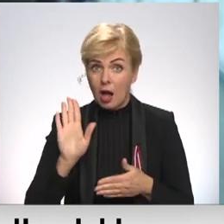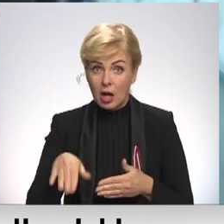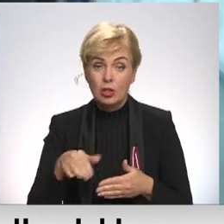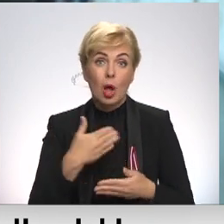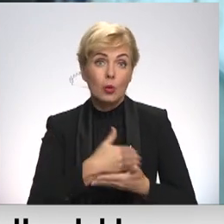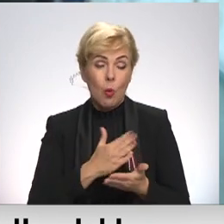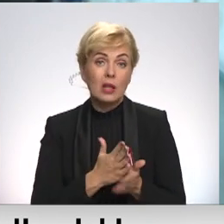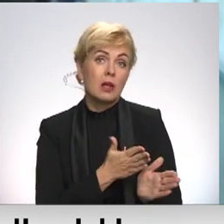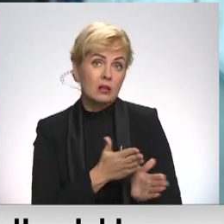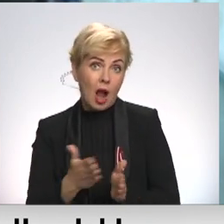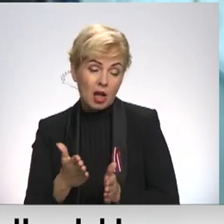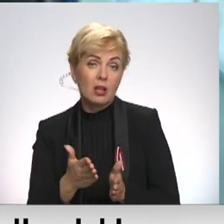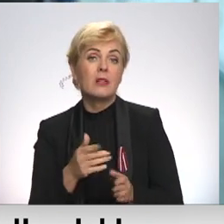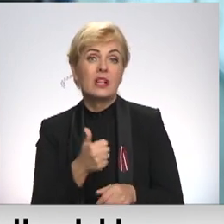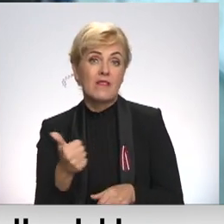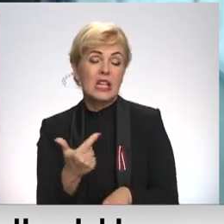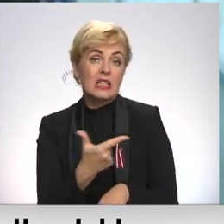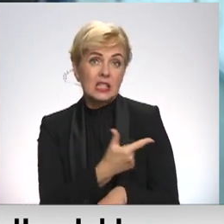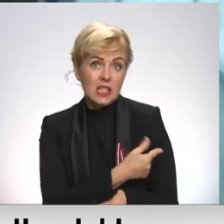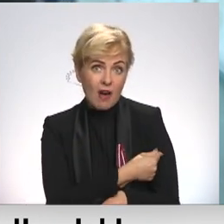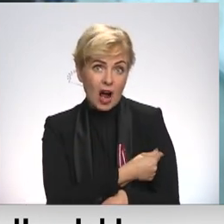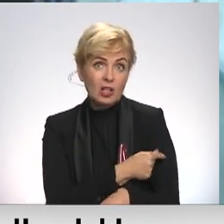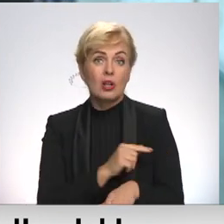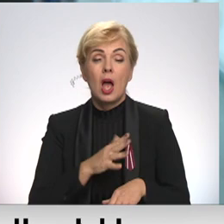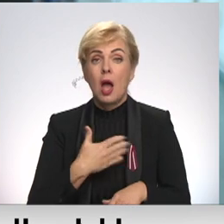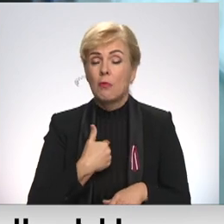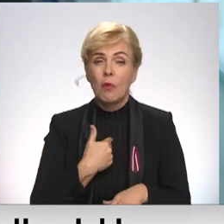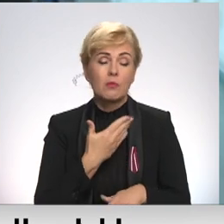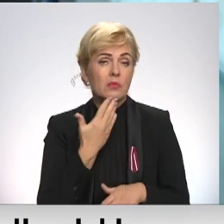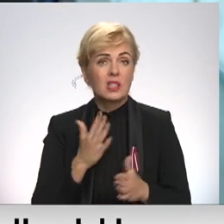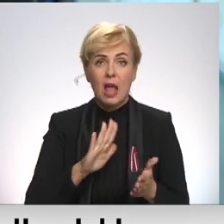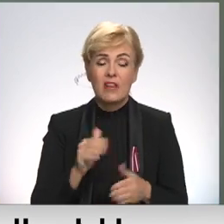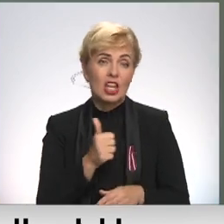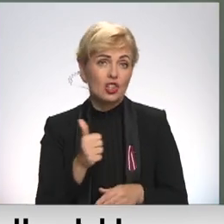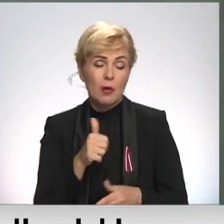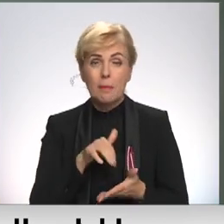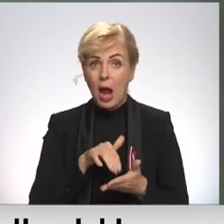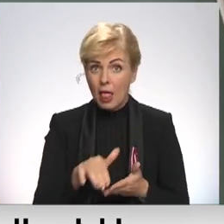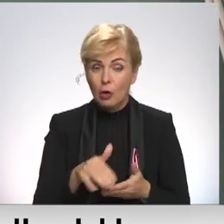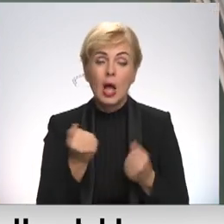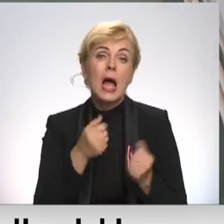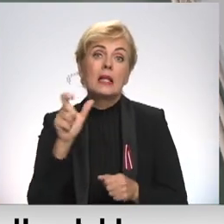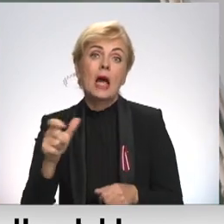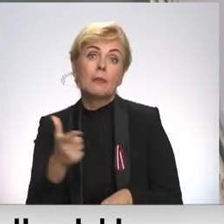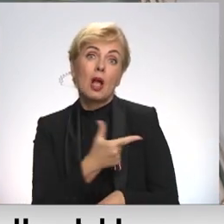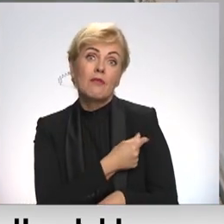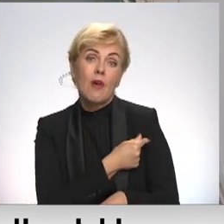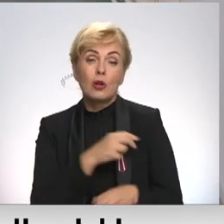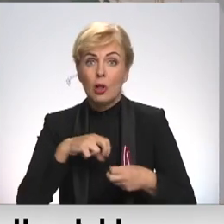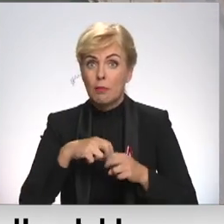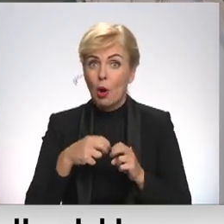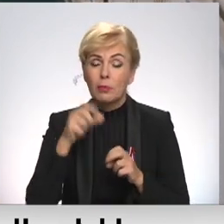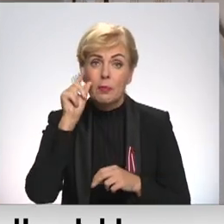mēs esam gatavi viņas savakcinēt. Bet nu, mums neiet ļoti labi ar to. Darbinieku vakcinēšanās problēmas